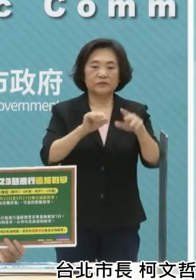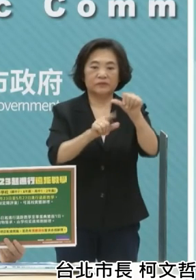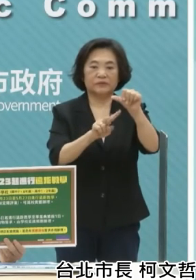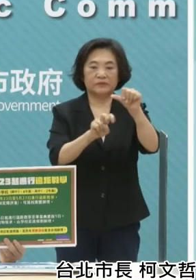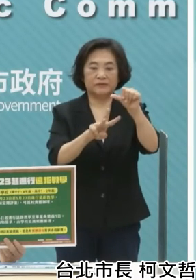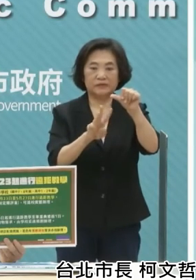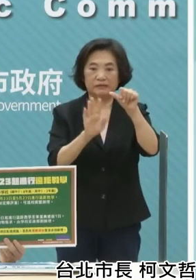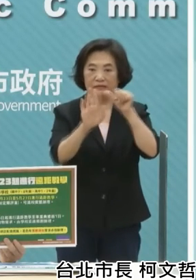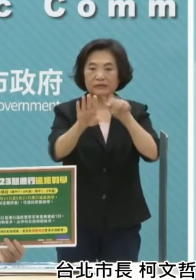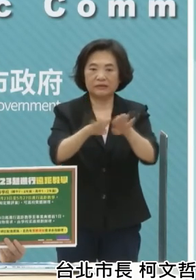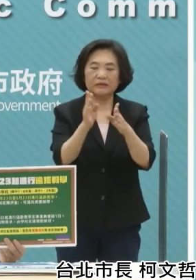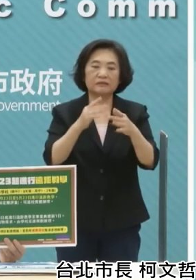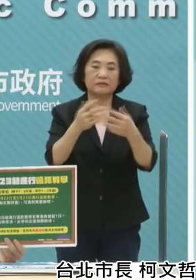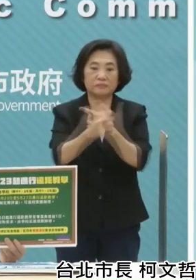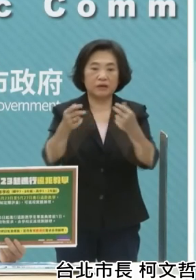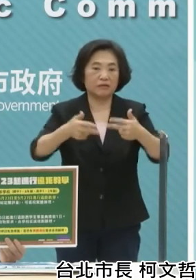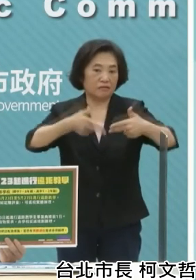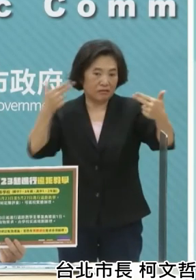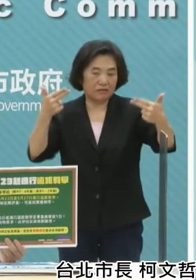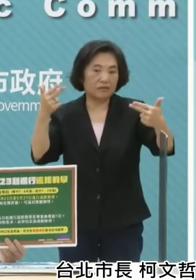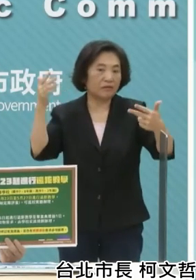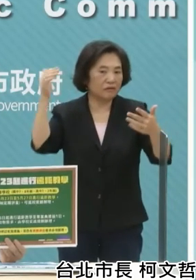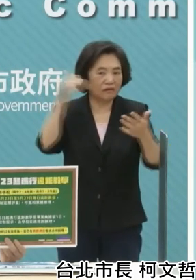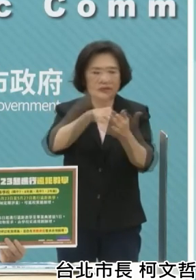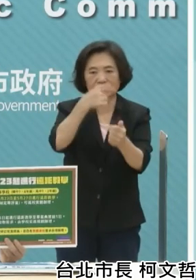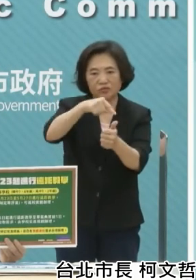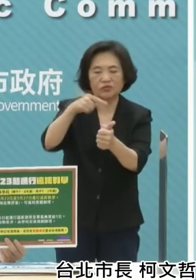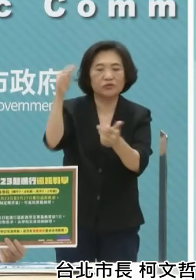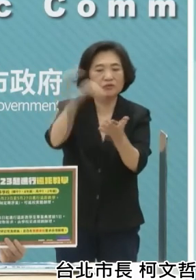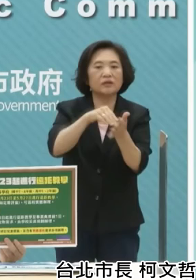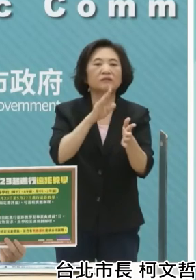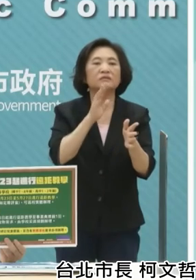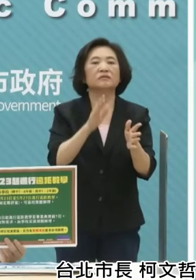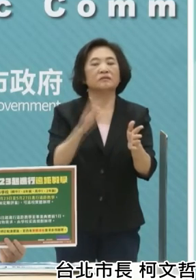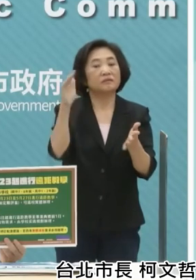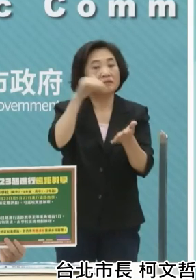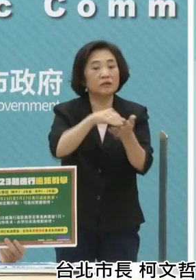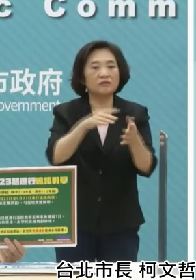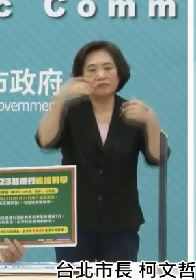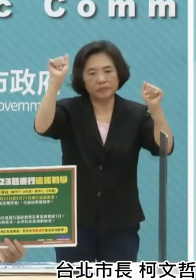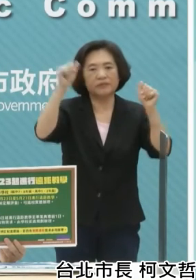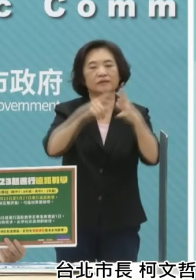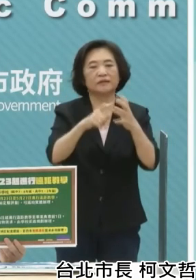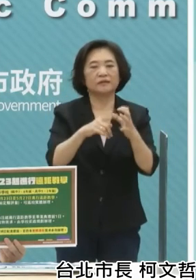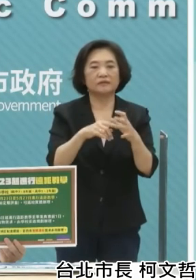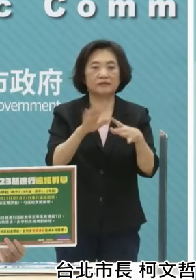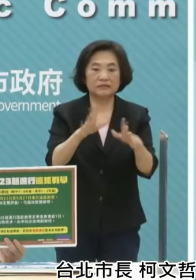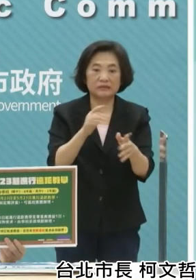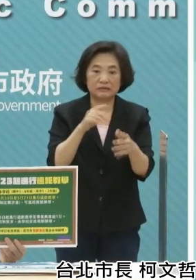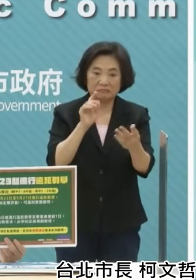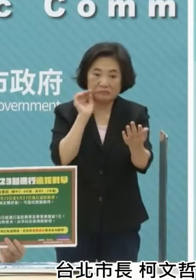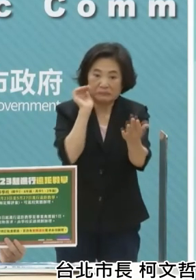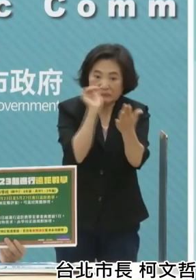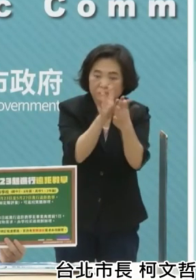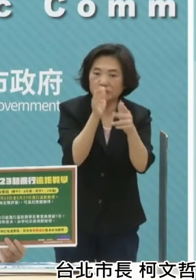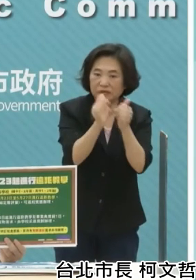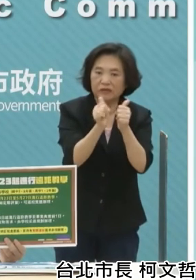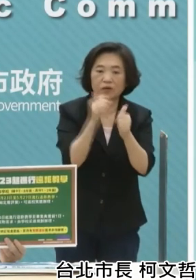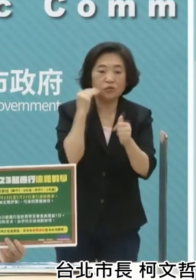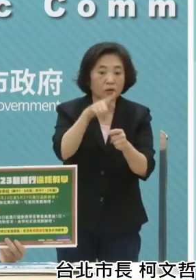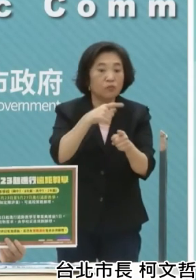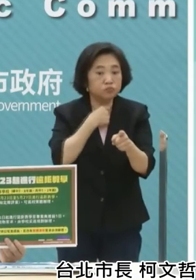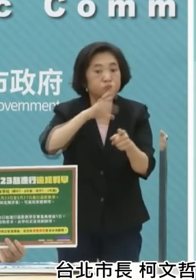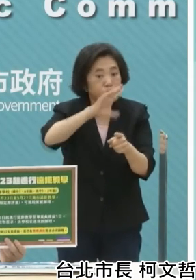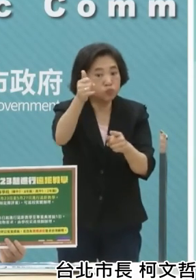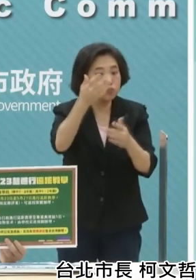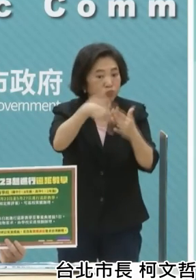起就开始远距教学，一直到毕业典礼，反正你们现在对付的是联考，那当然有需要回到学校就回到学校，所